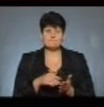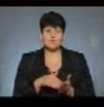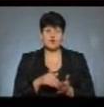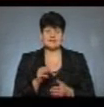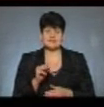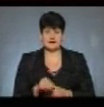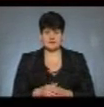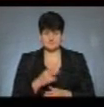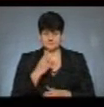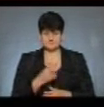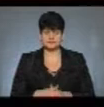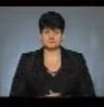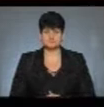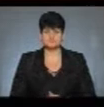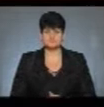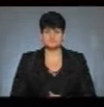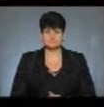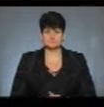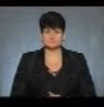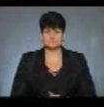наша кореспондентка Марія Котенко.